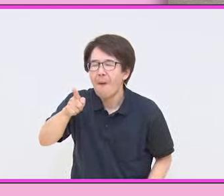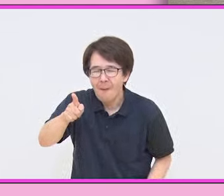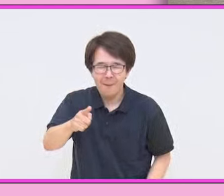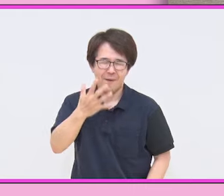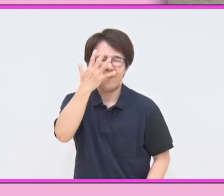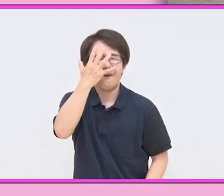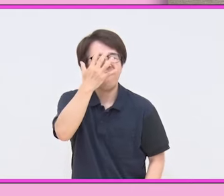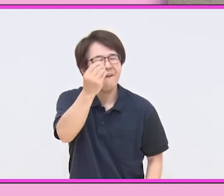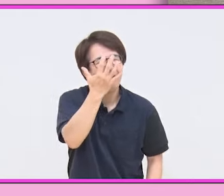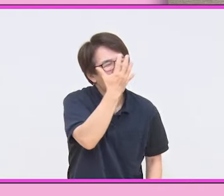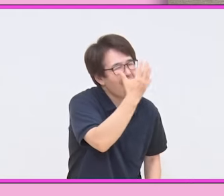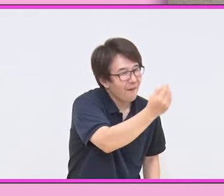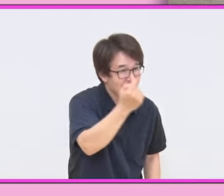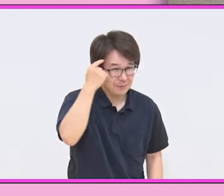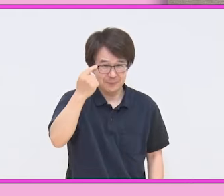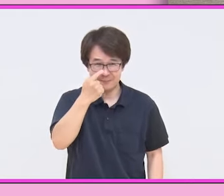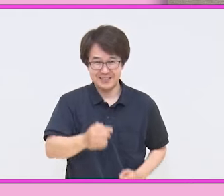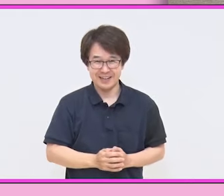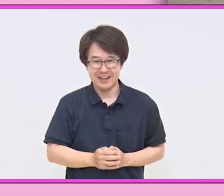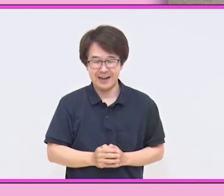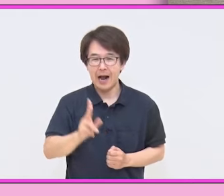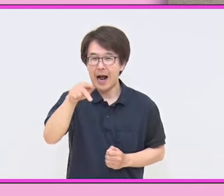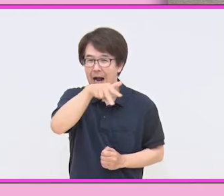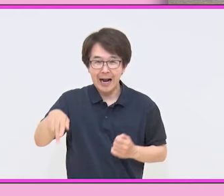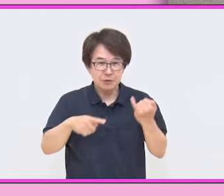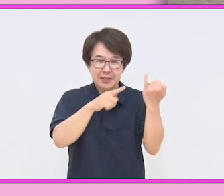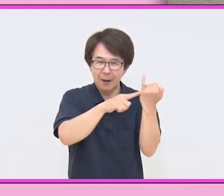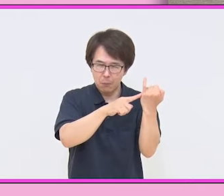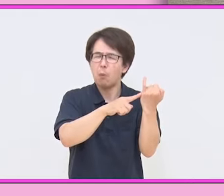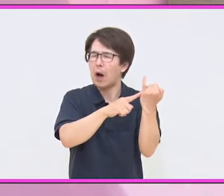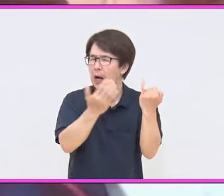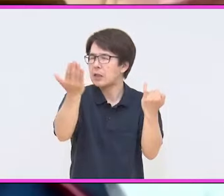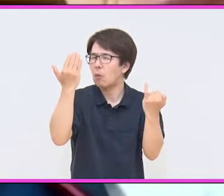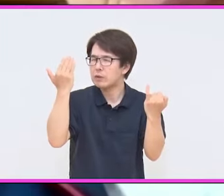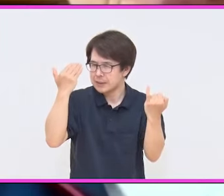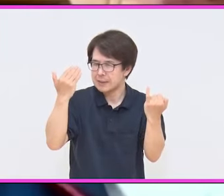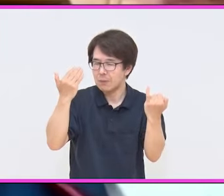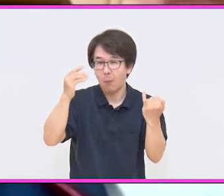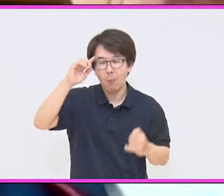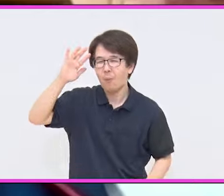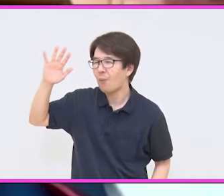ました。カズさん自身はどのように振り返りますか？